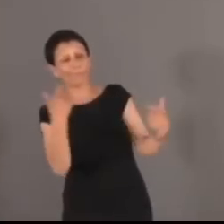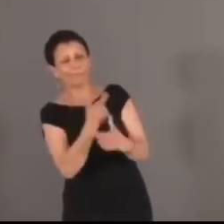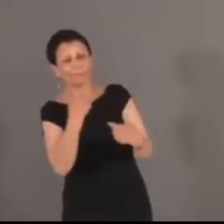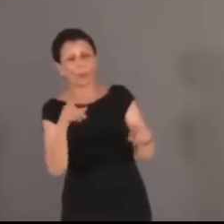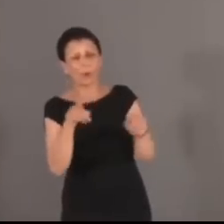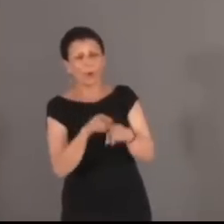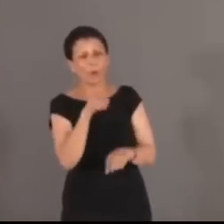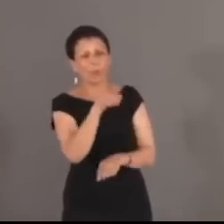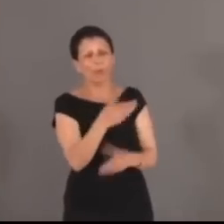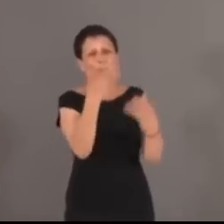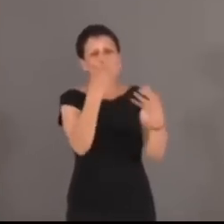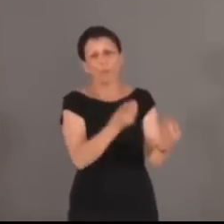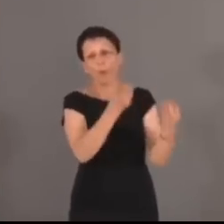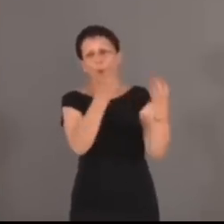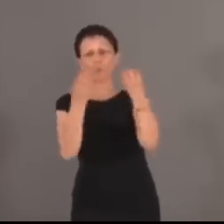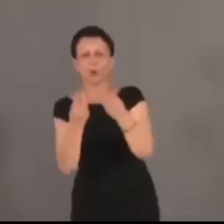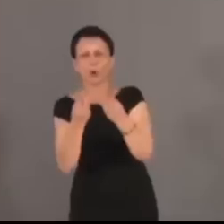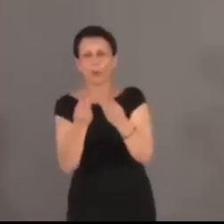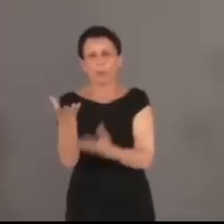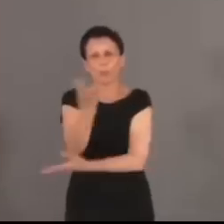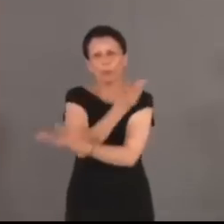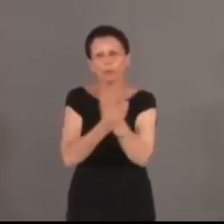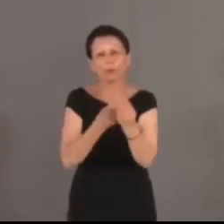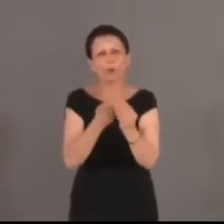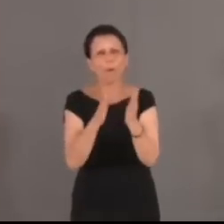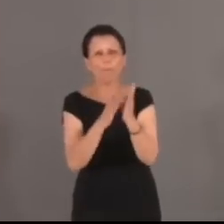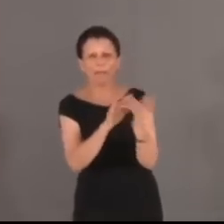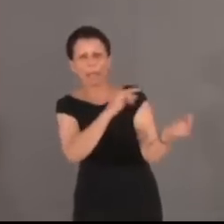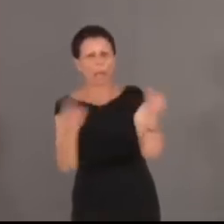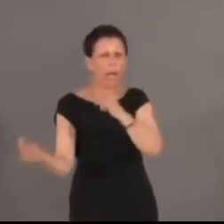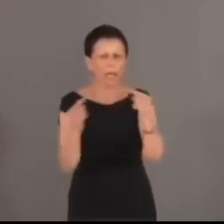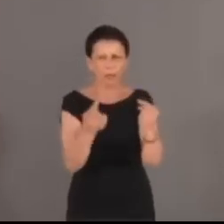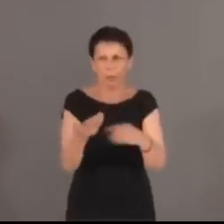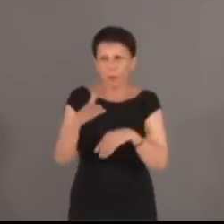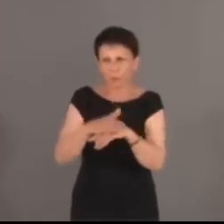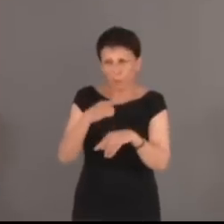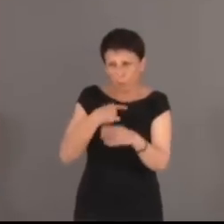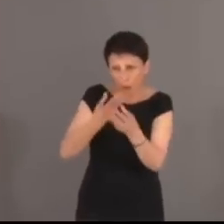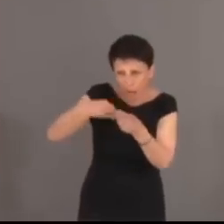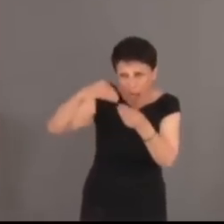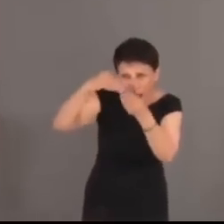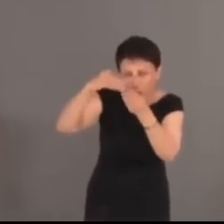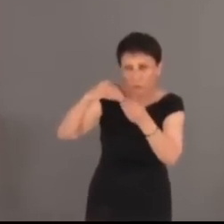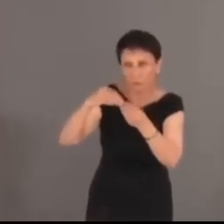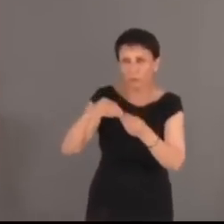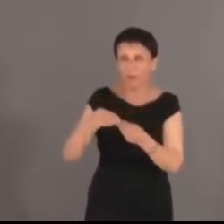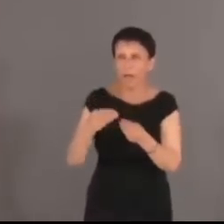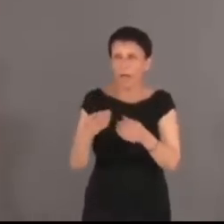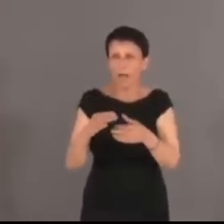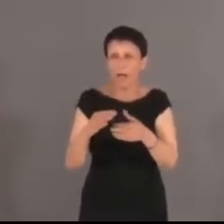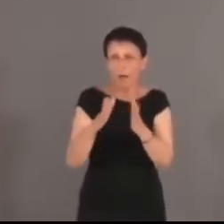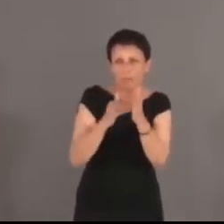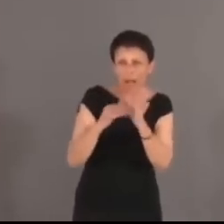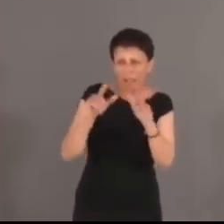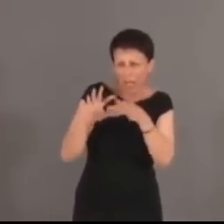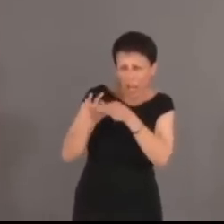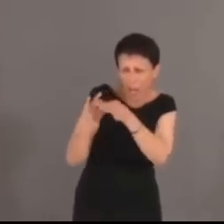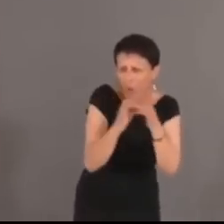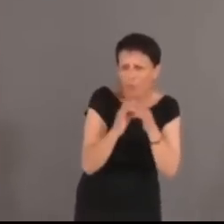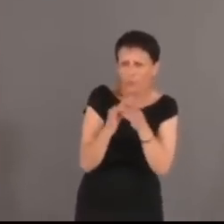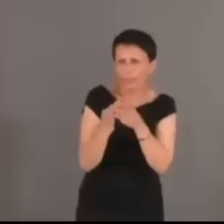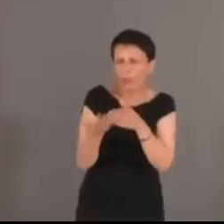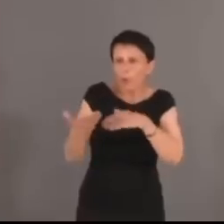les Marseillais les uns contre les autres. J'étais dans l'exagération. Marseille était unie.